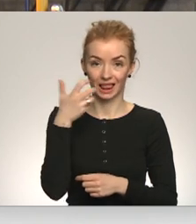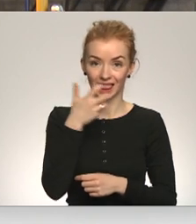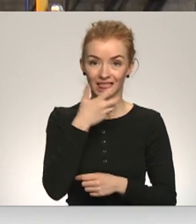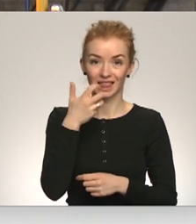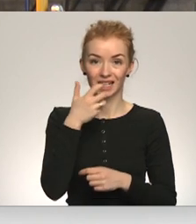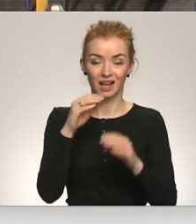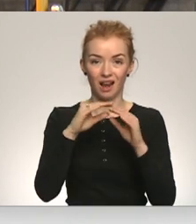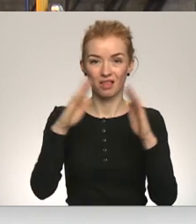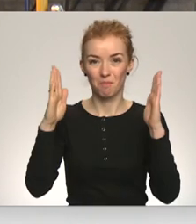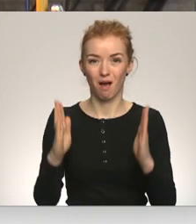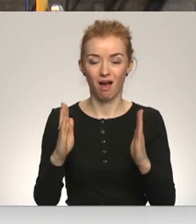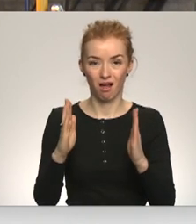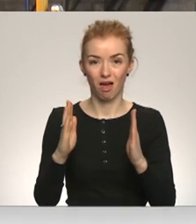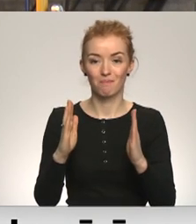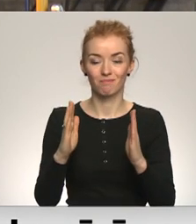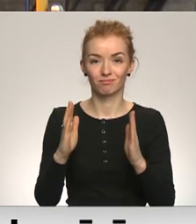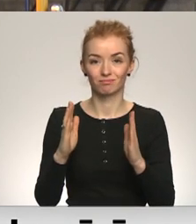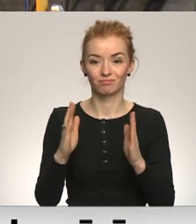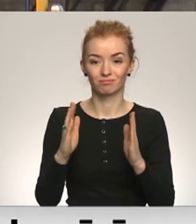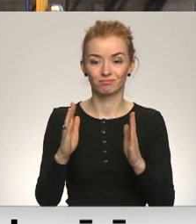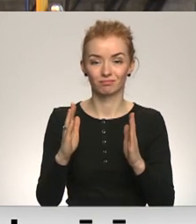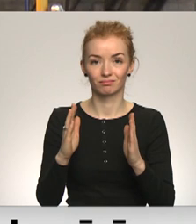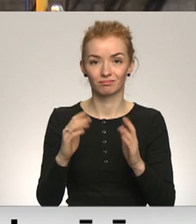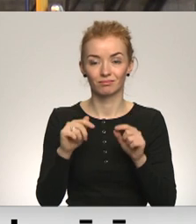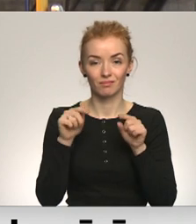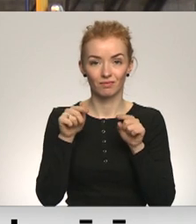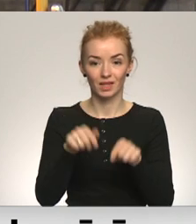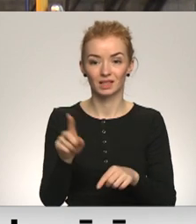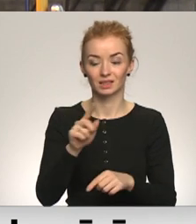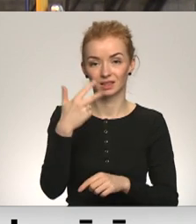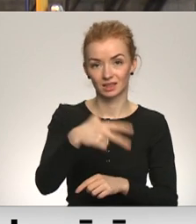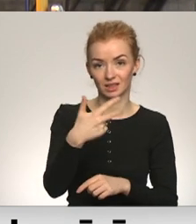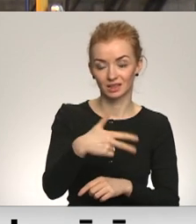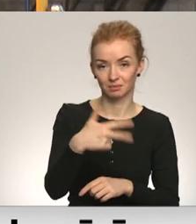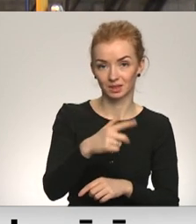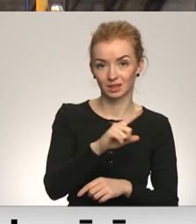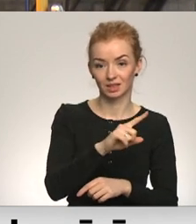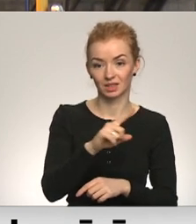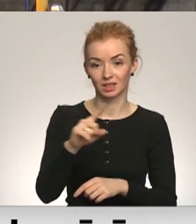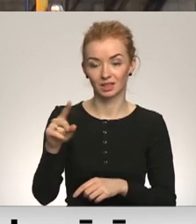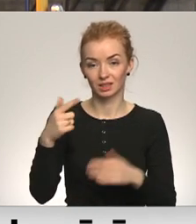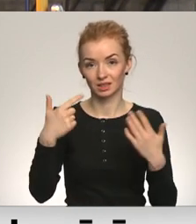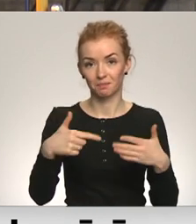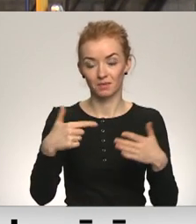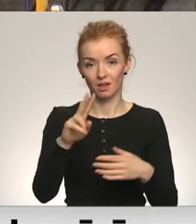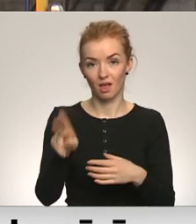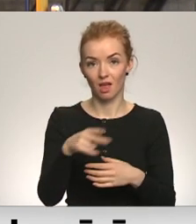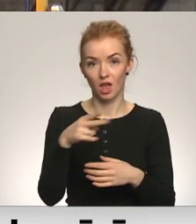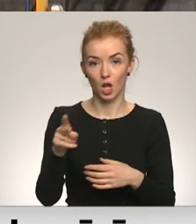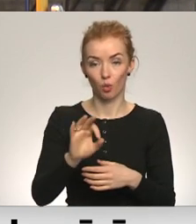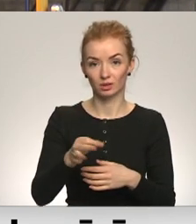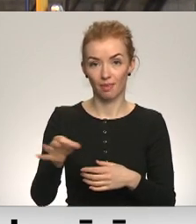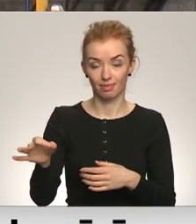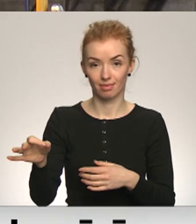siltinātām mājām tās ir 30 līdz 70 eiro centi,